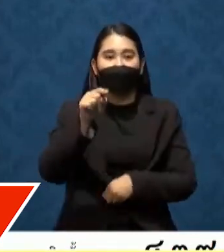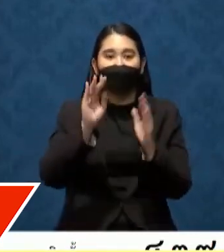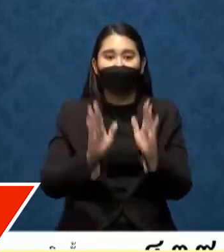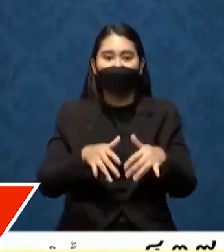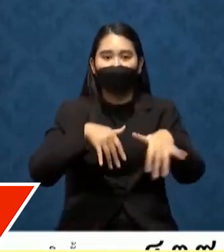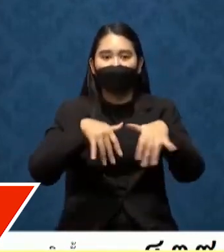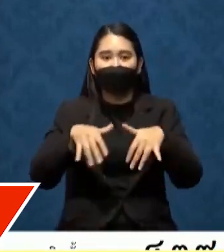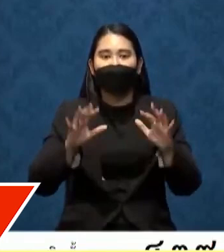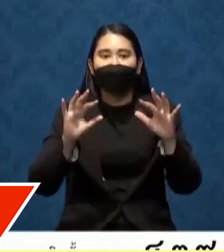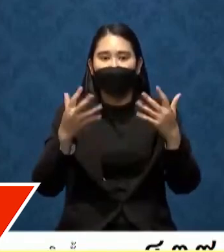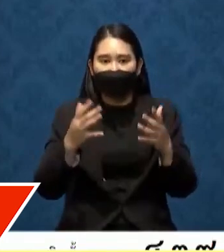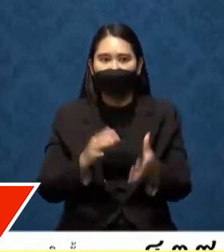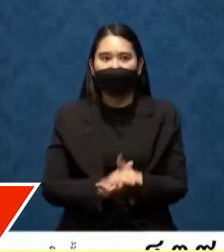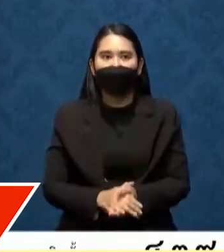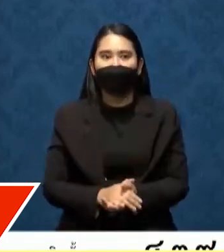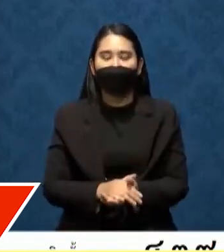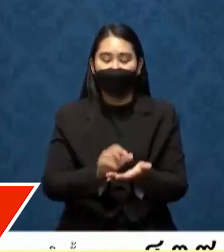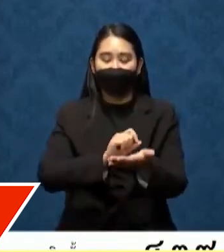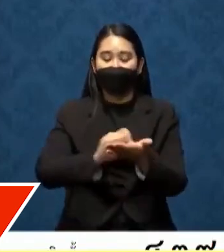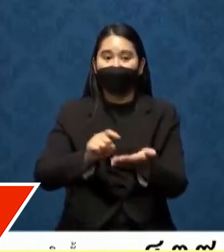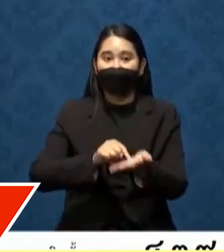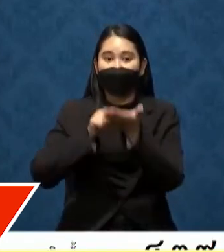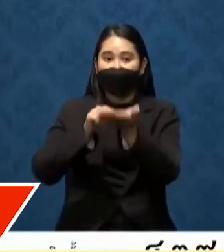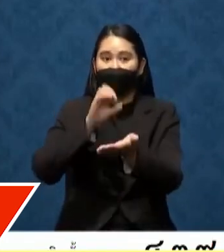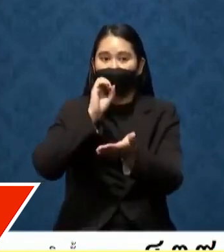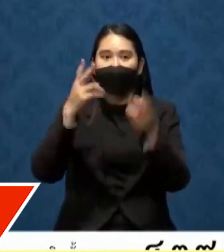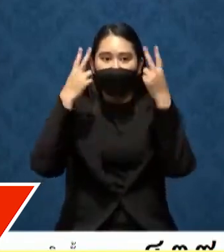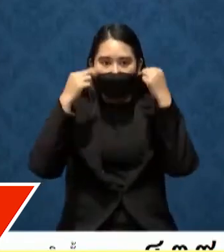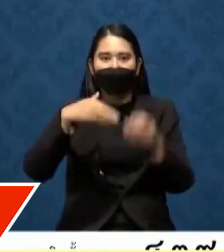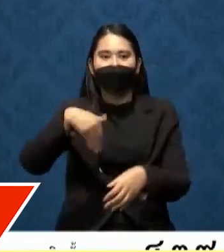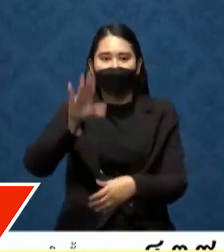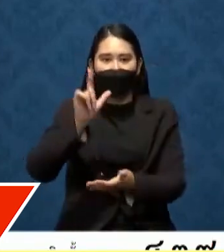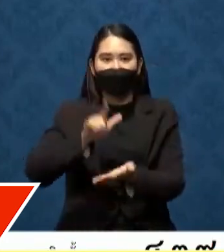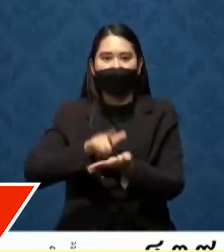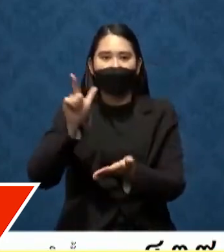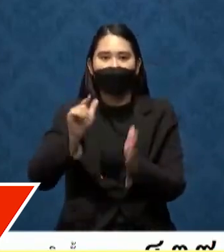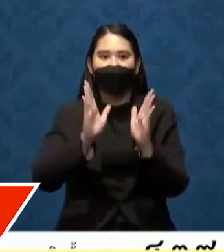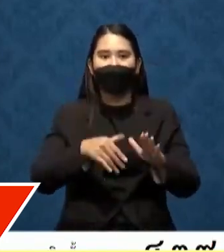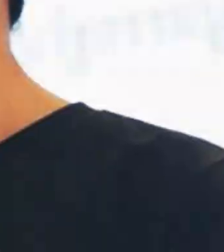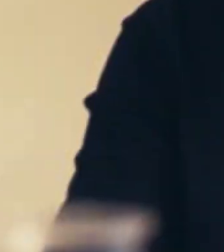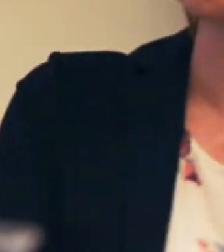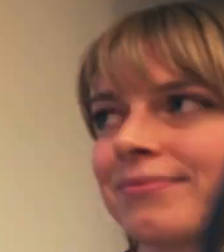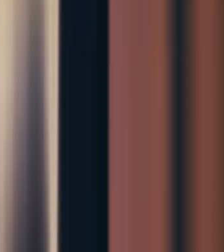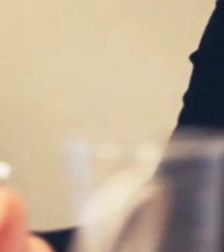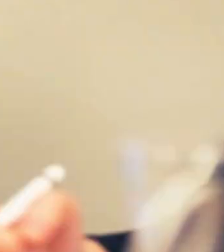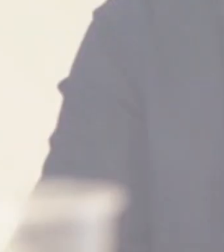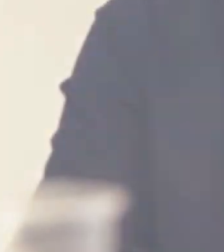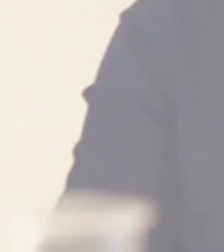เขียนข้อหาลือไปเลยครับถึงพลเอกประยุทธ์ว่าลาออกไปได้แล้วครับคนพิโลกฝากมาครับขอบคุณครับ